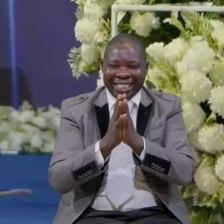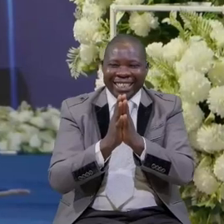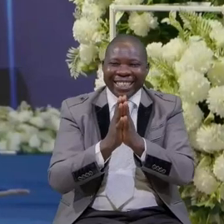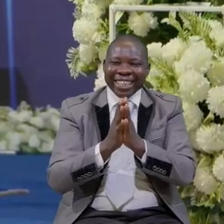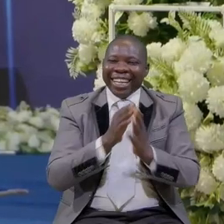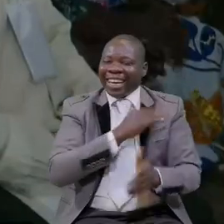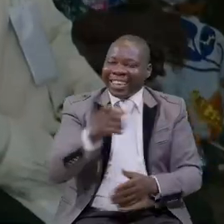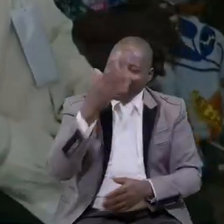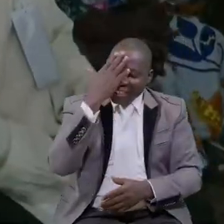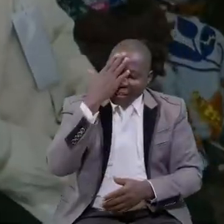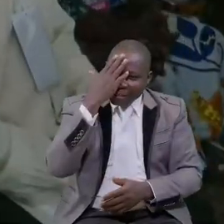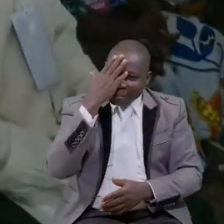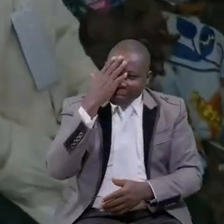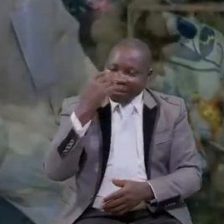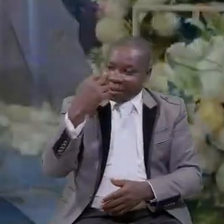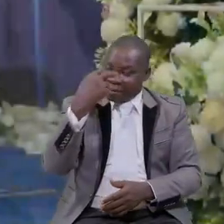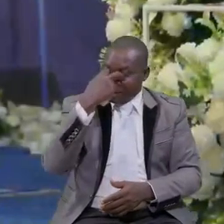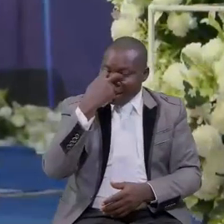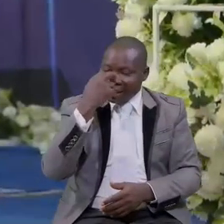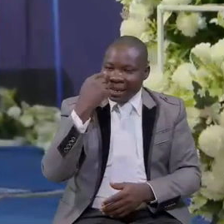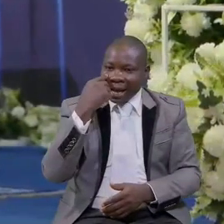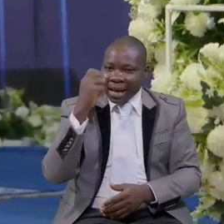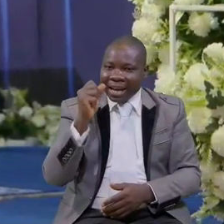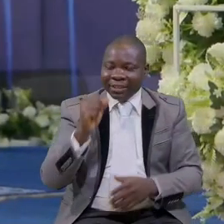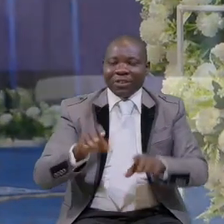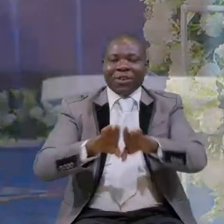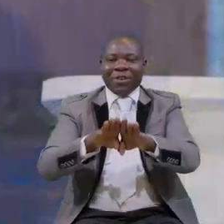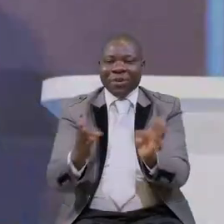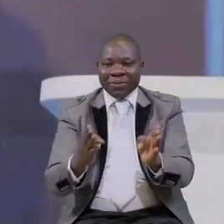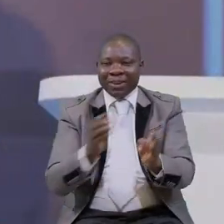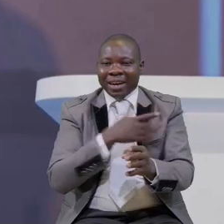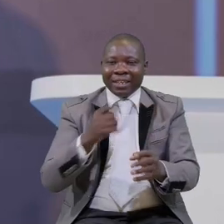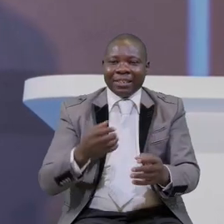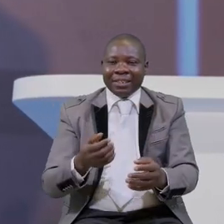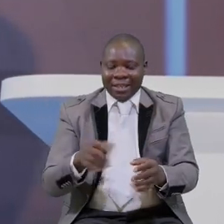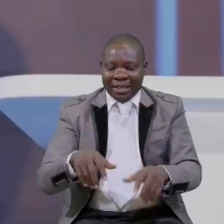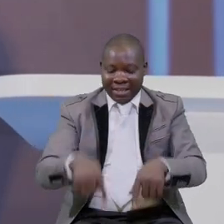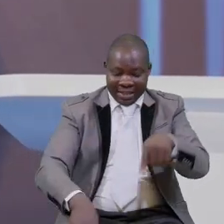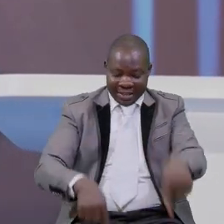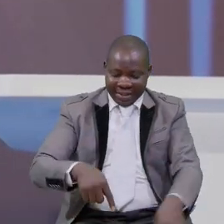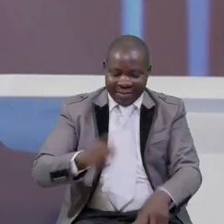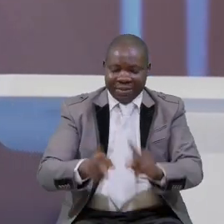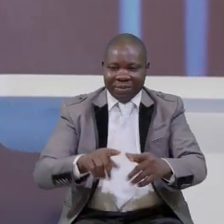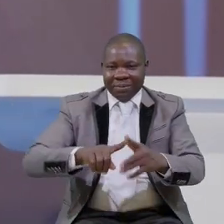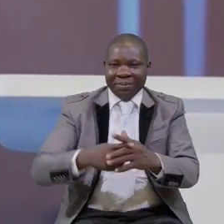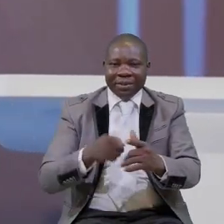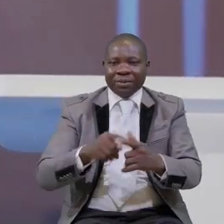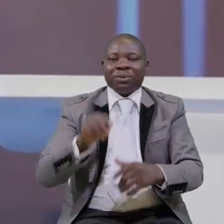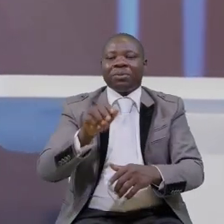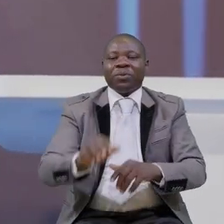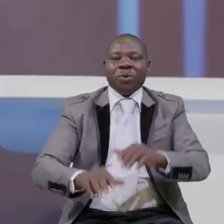Et vous savez, les yeux aveugles sont ouverts et les paralytiques ont commencé à